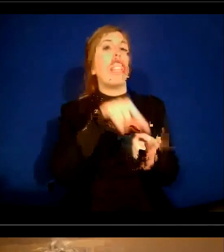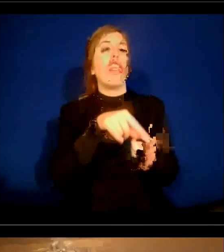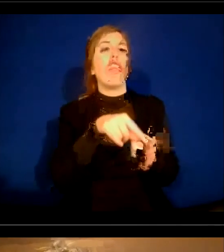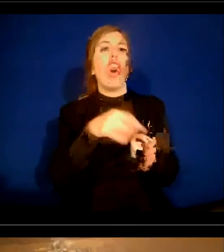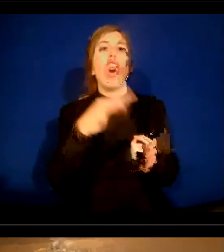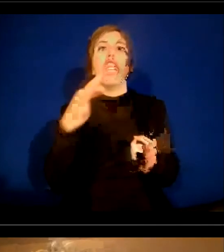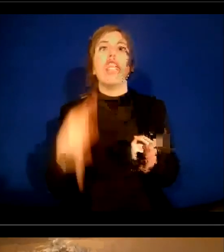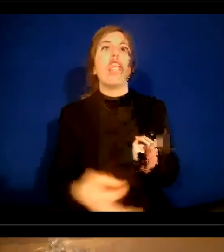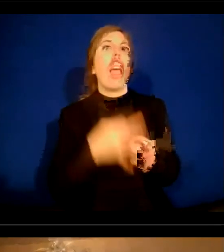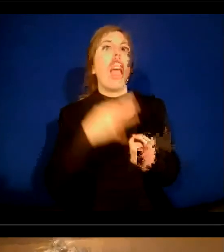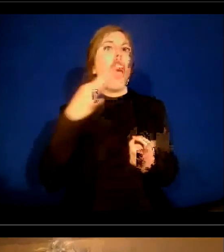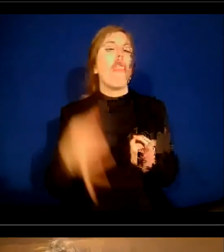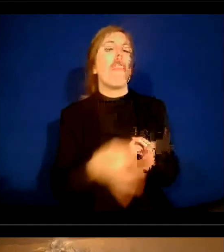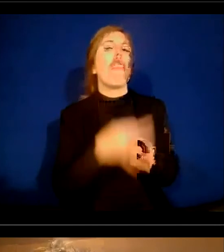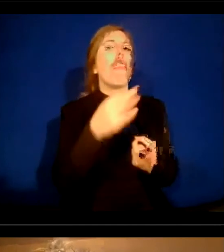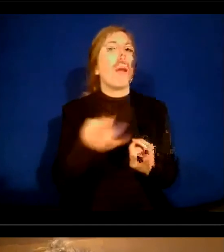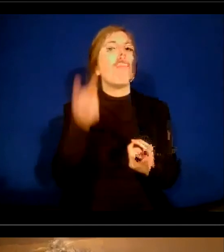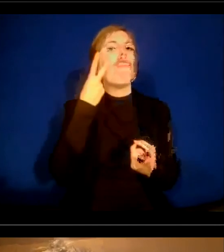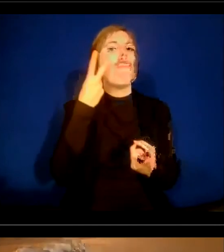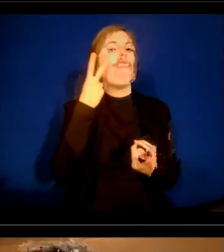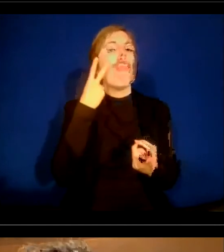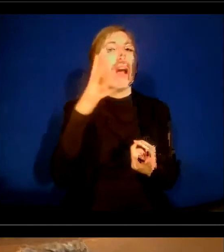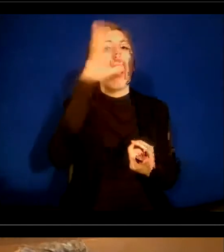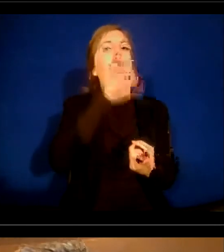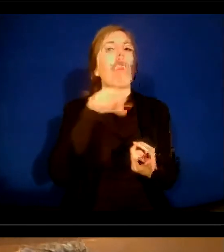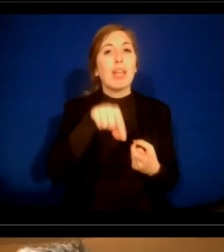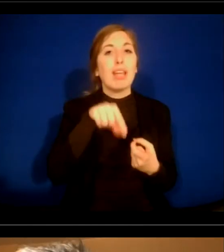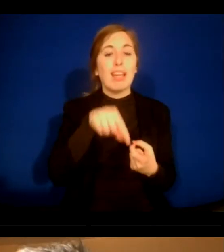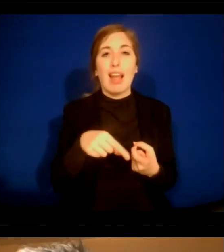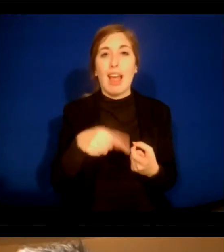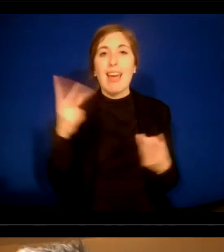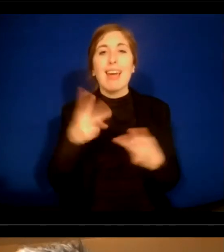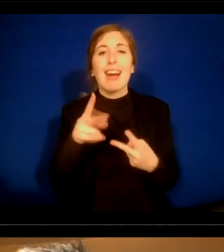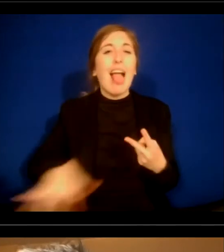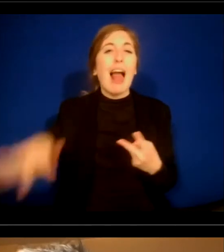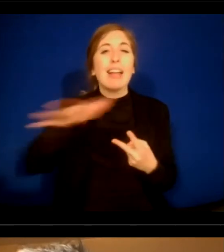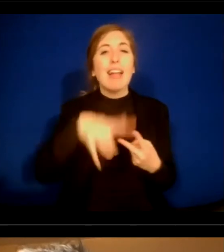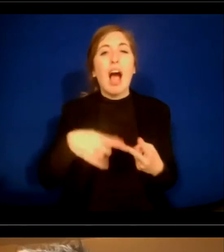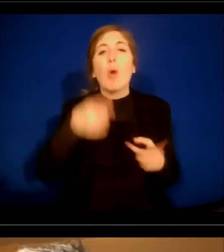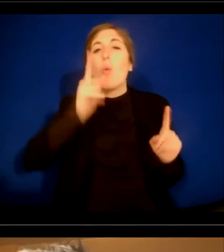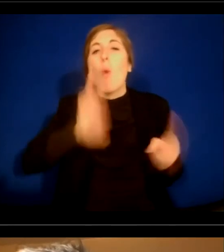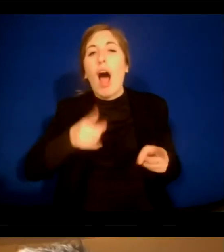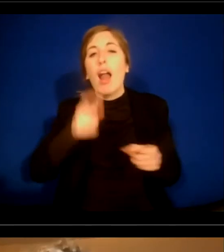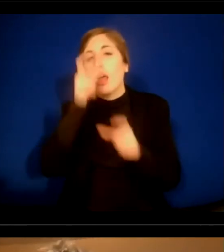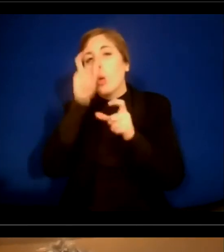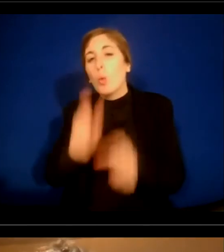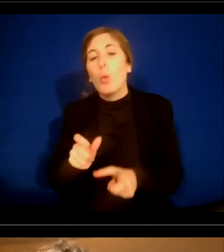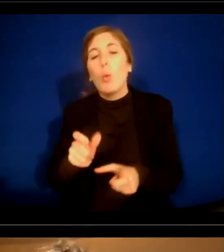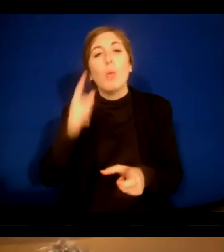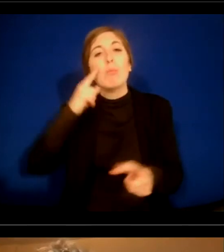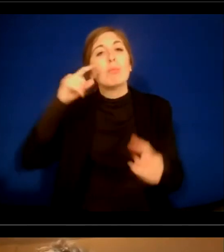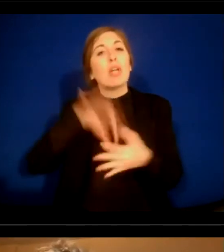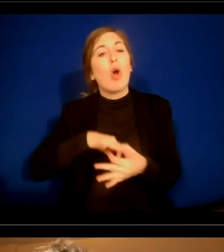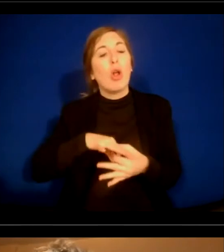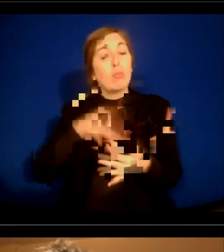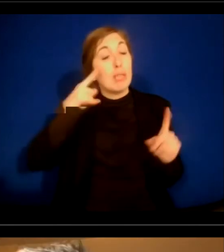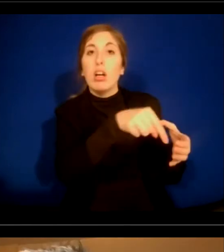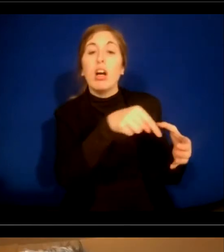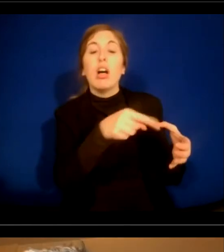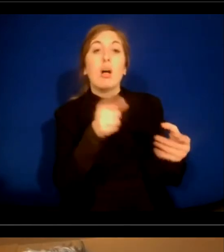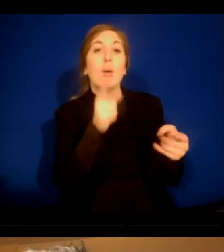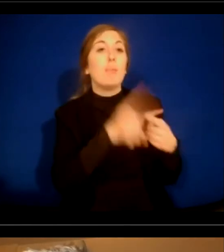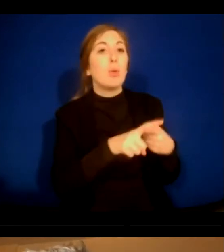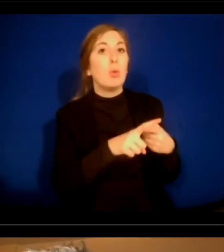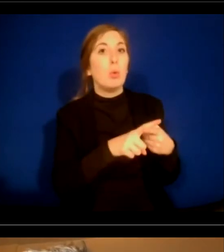Sempre coordinati dall'Alto Commissariato delle... che era l'area del Donbass. E sta andando avanti. Ora, in termini